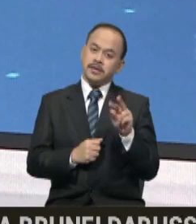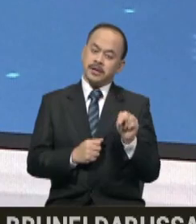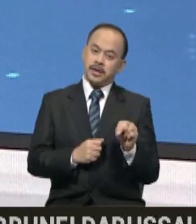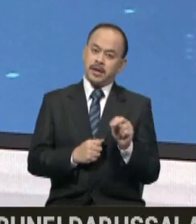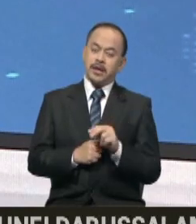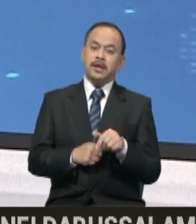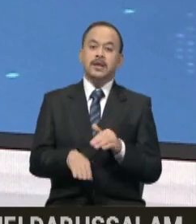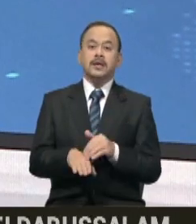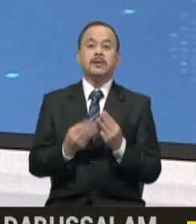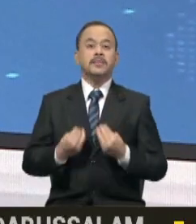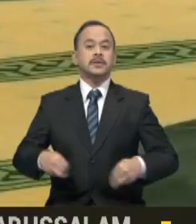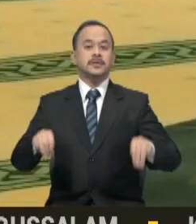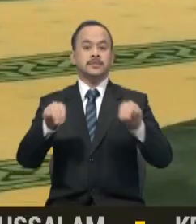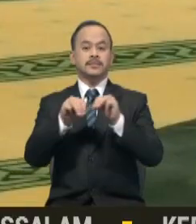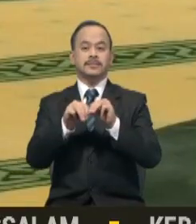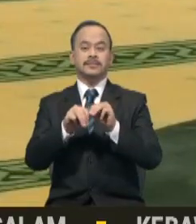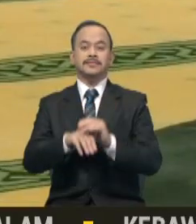Masjid Universiti.